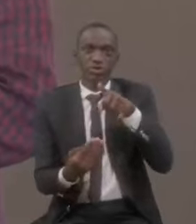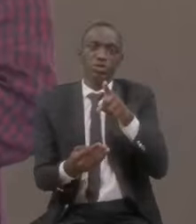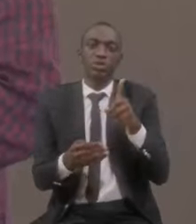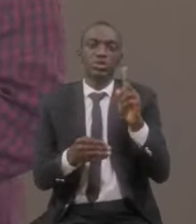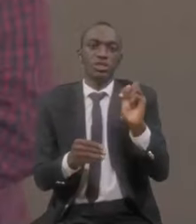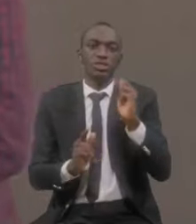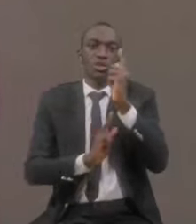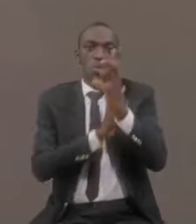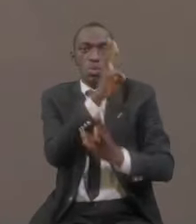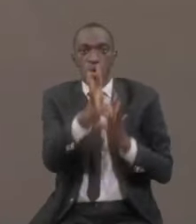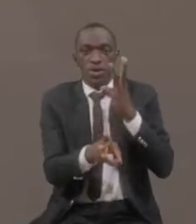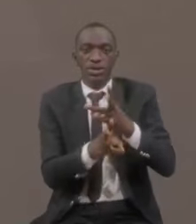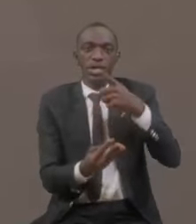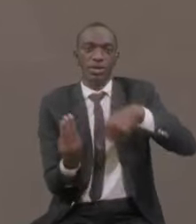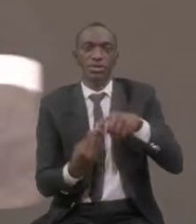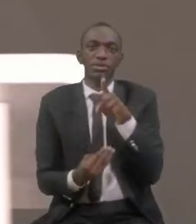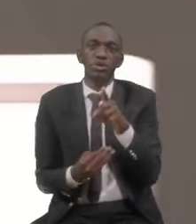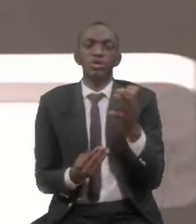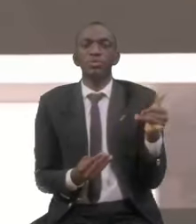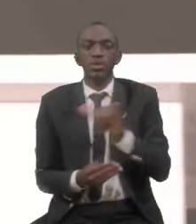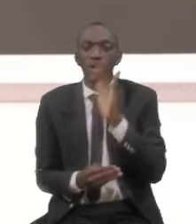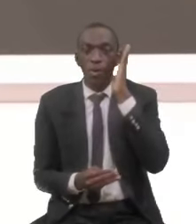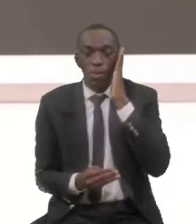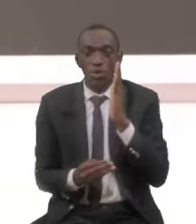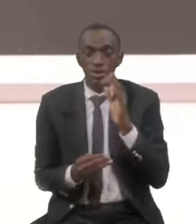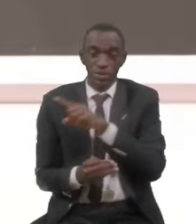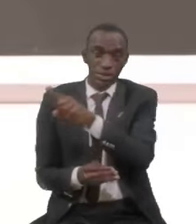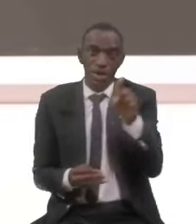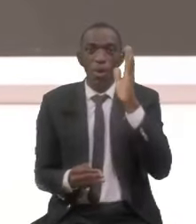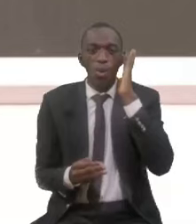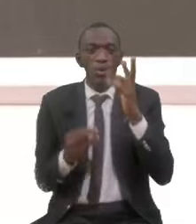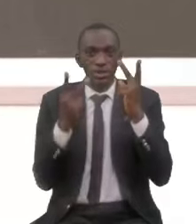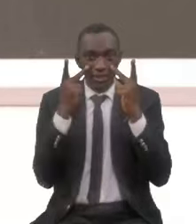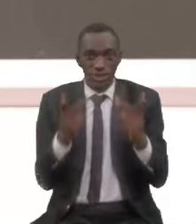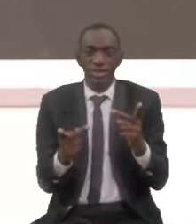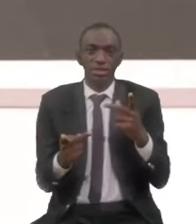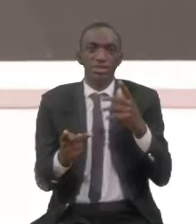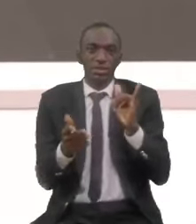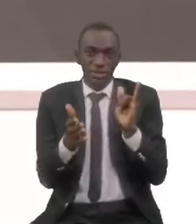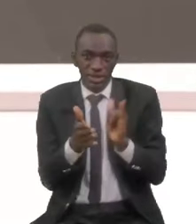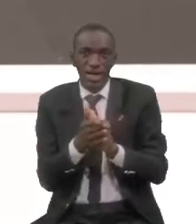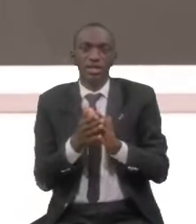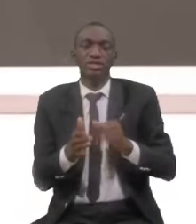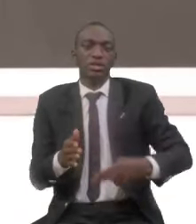le globe autour de toi, ils verront tellement cette étoile élevée.